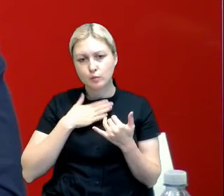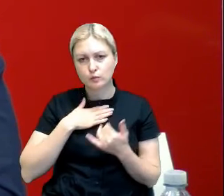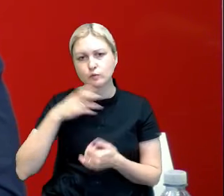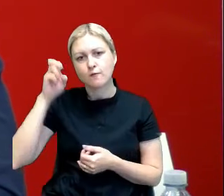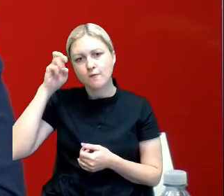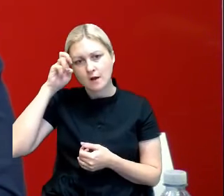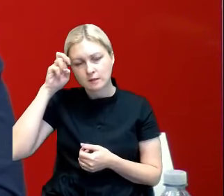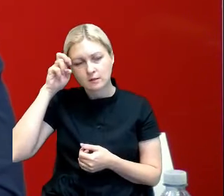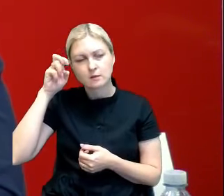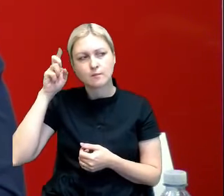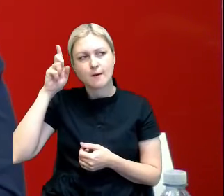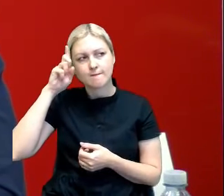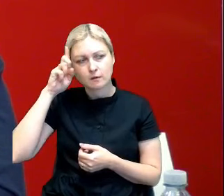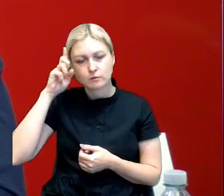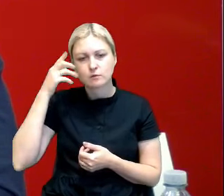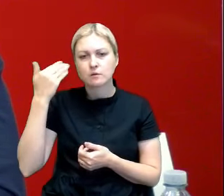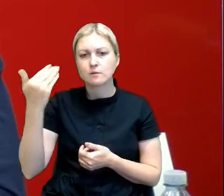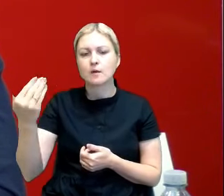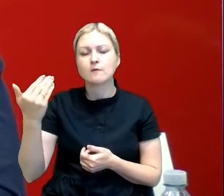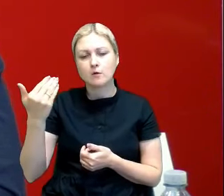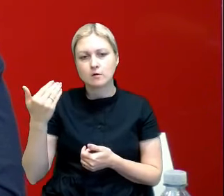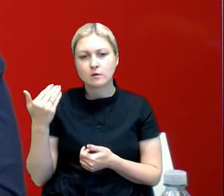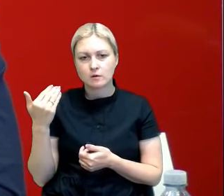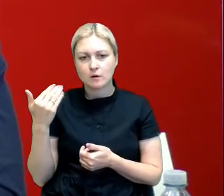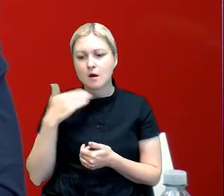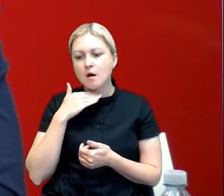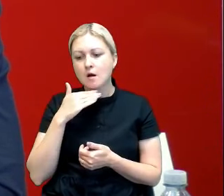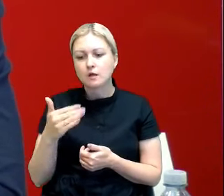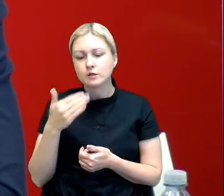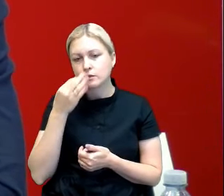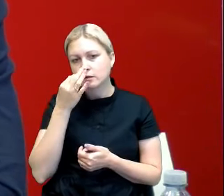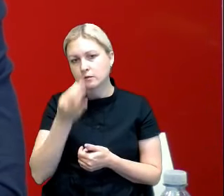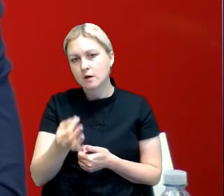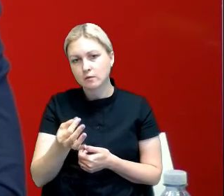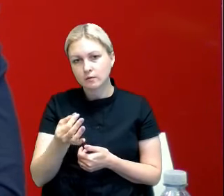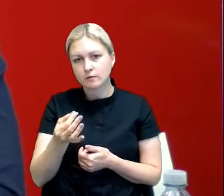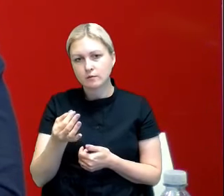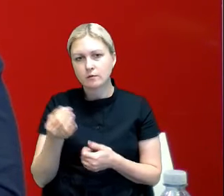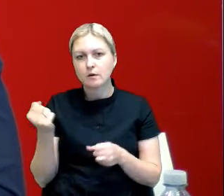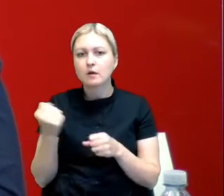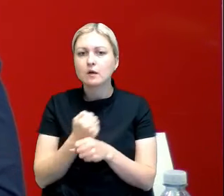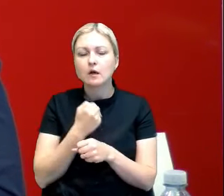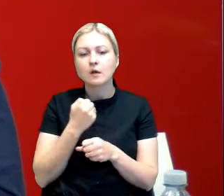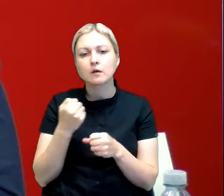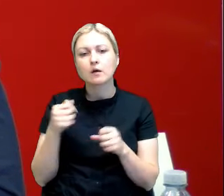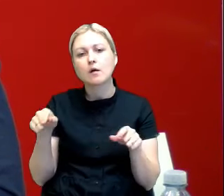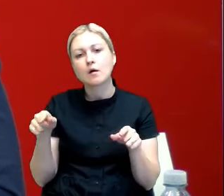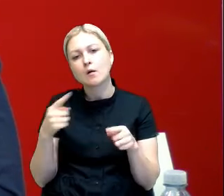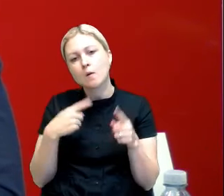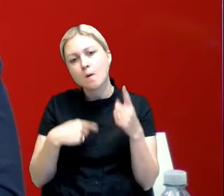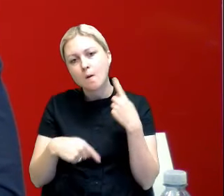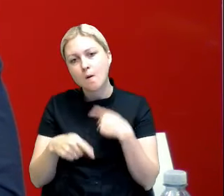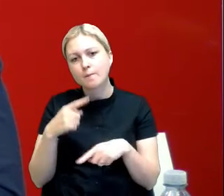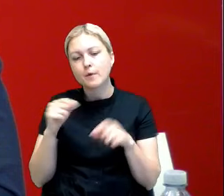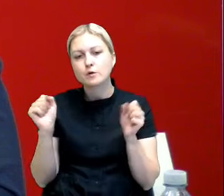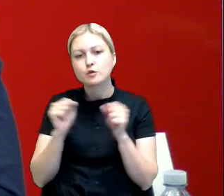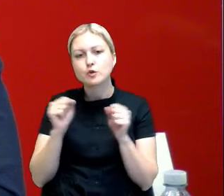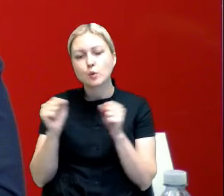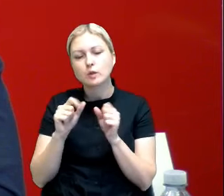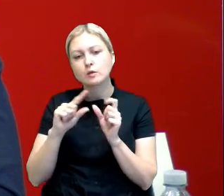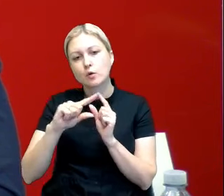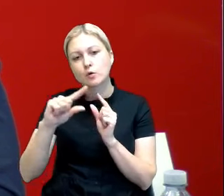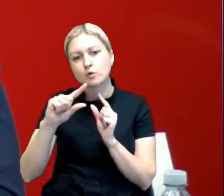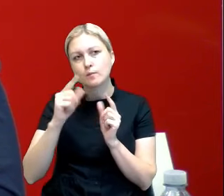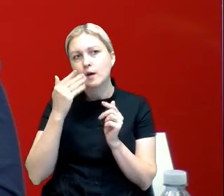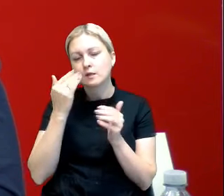vyriausybės dalis bent jau labai aiškiai indikuoja kad reikia reikia atgaivinti to šiaurinio išvažiavimo atsiprašau